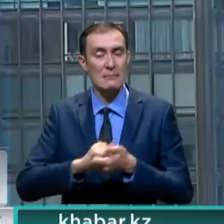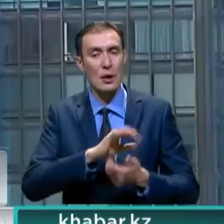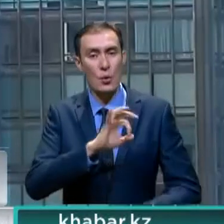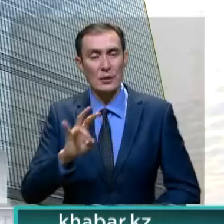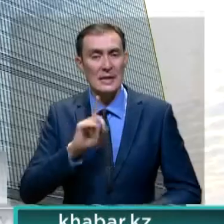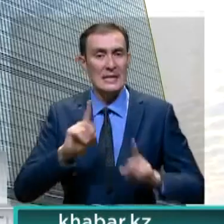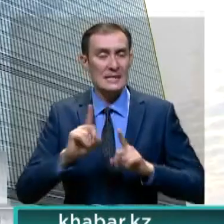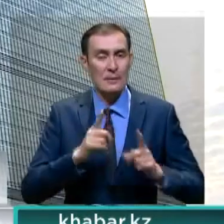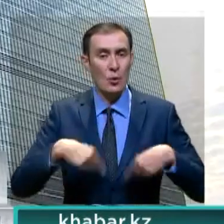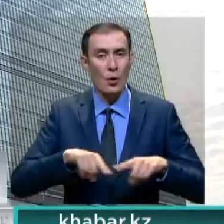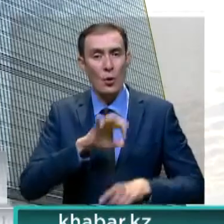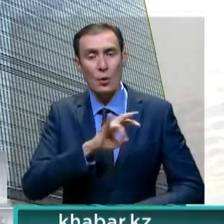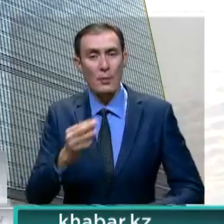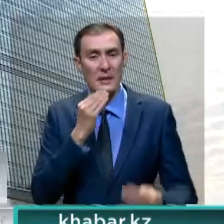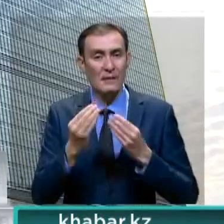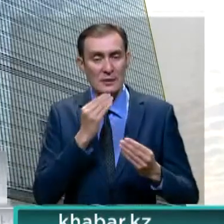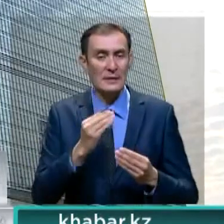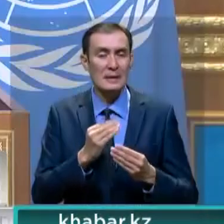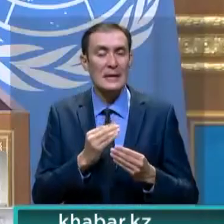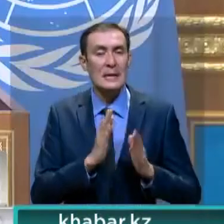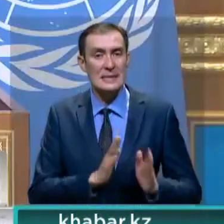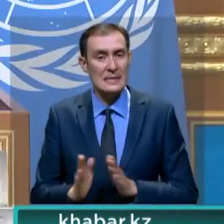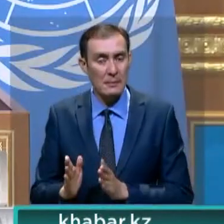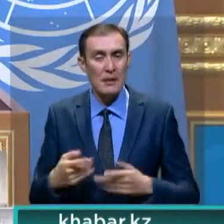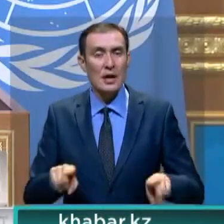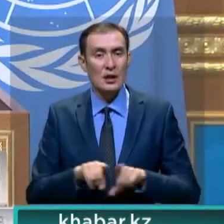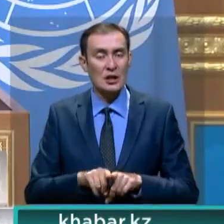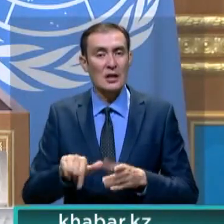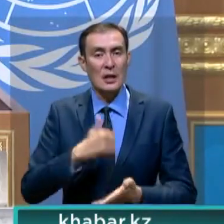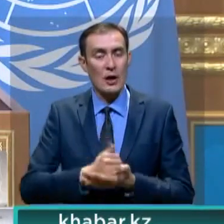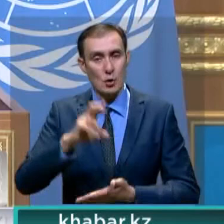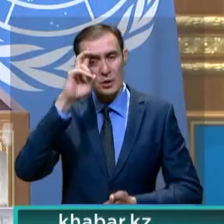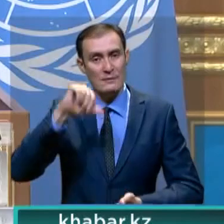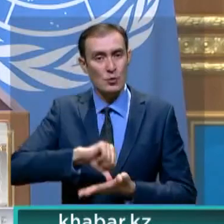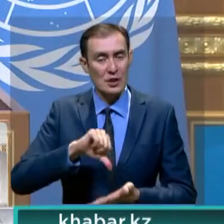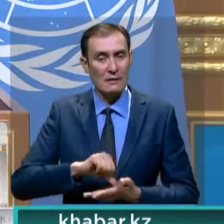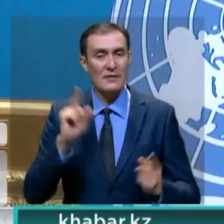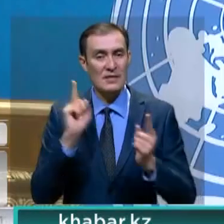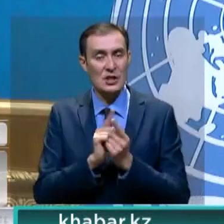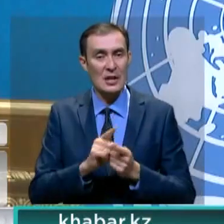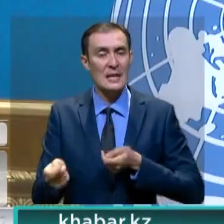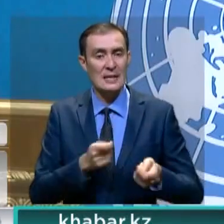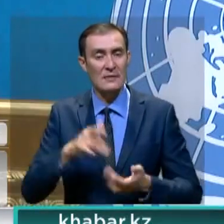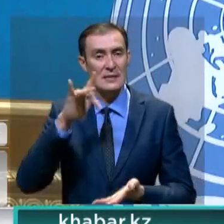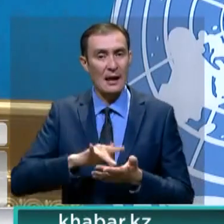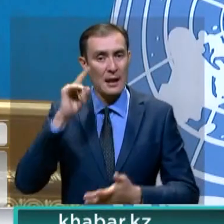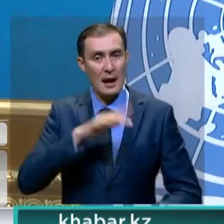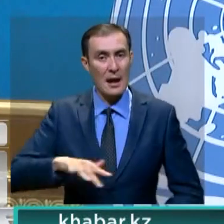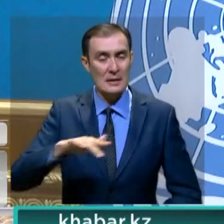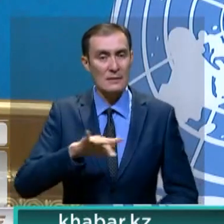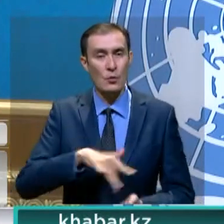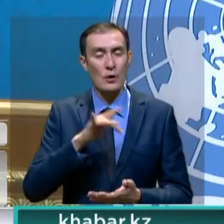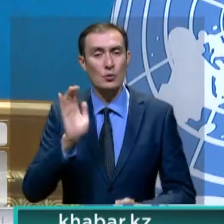саммите оон по продовольственным системам также президент участвовал во встрече лидеров в центральной азии в